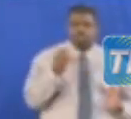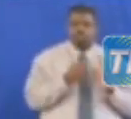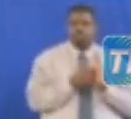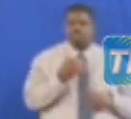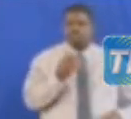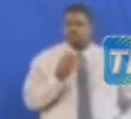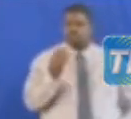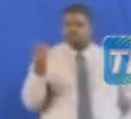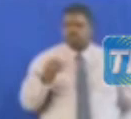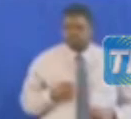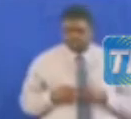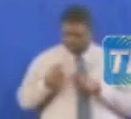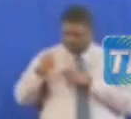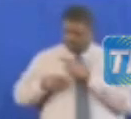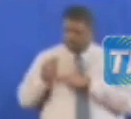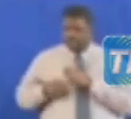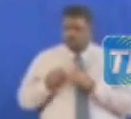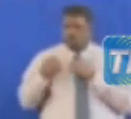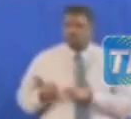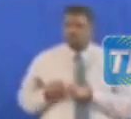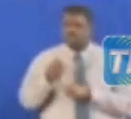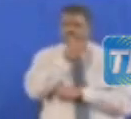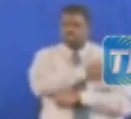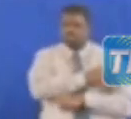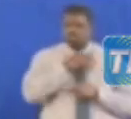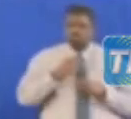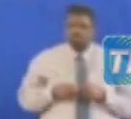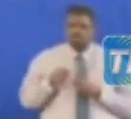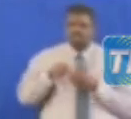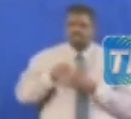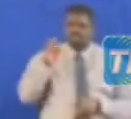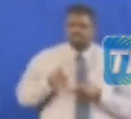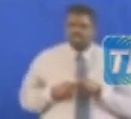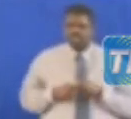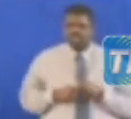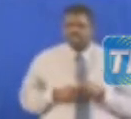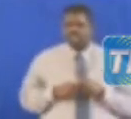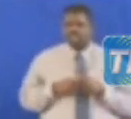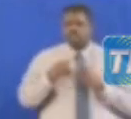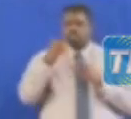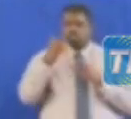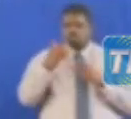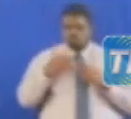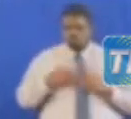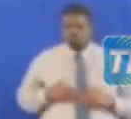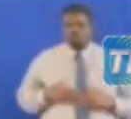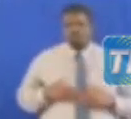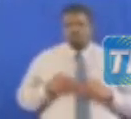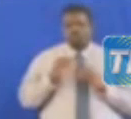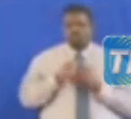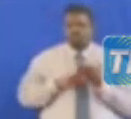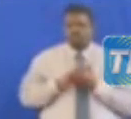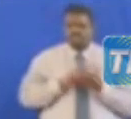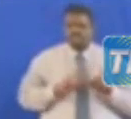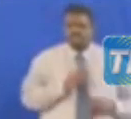25.34. Mradi wa kuimarisha huduma za rufaa na ubora wa huduma za afya msingi shilingi bilioni